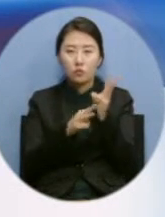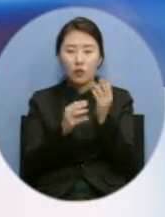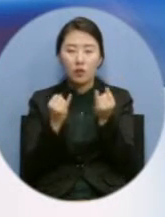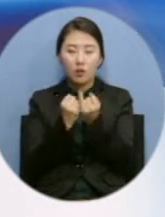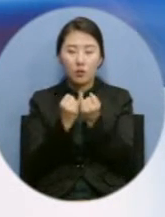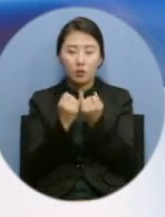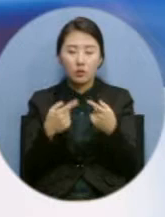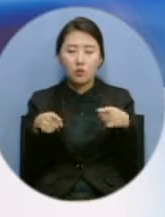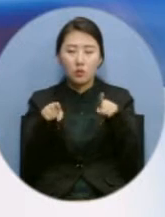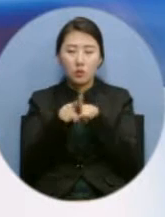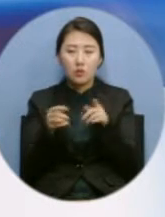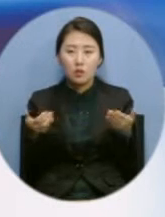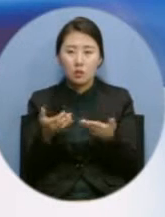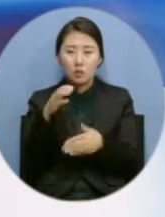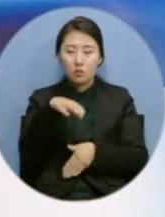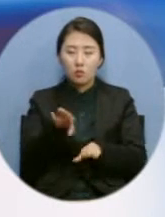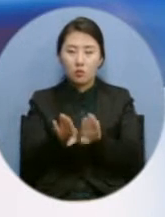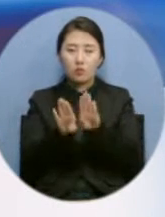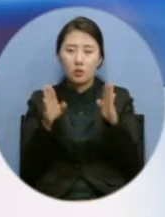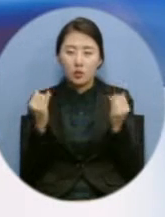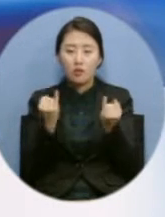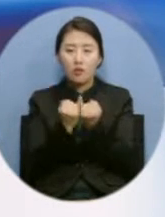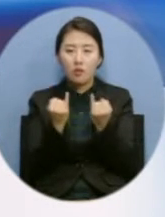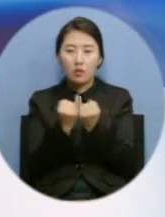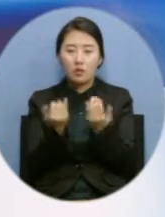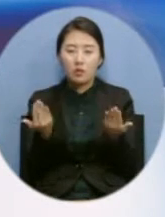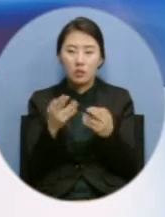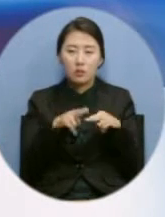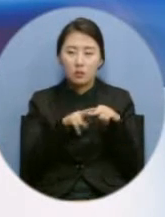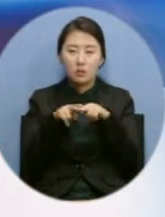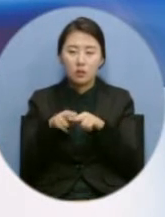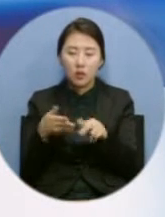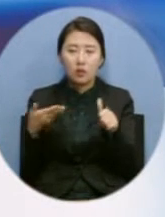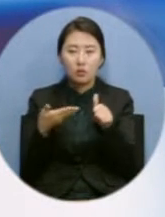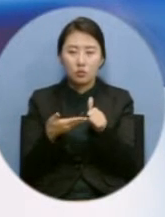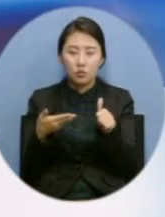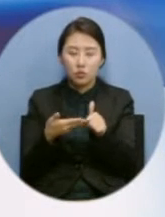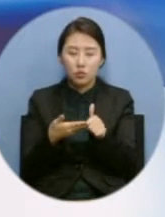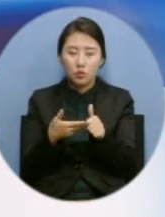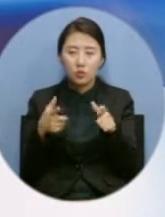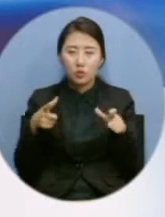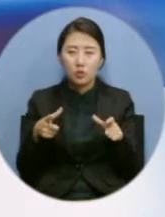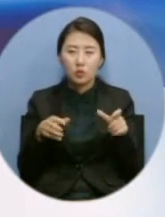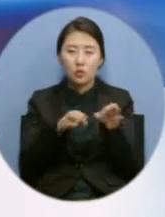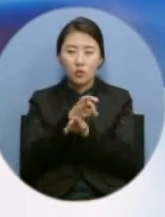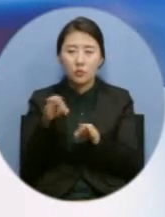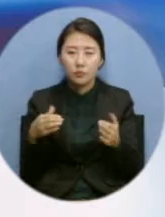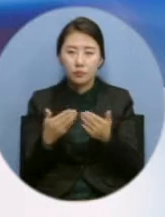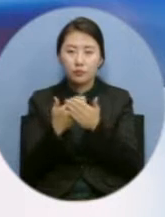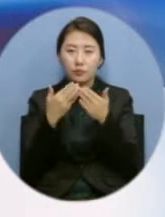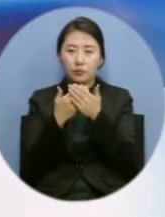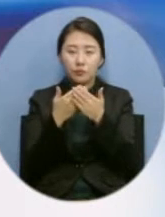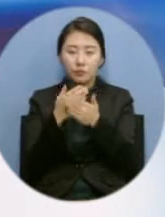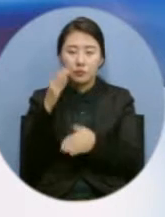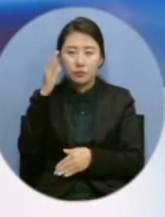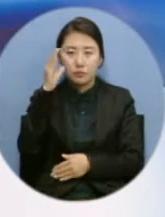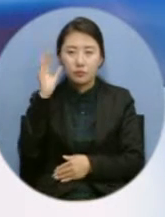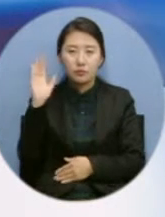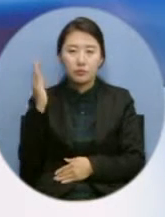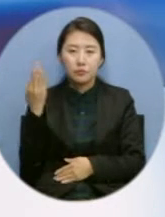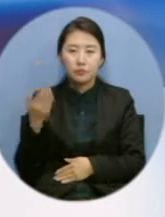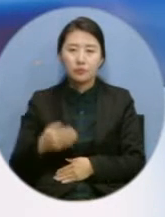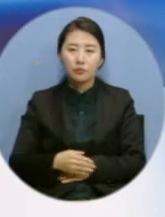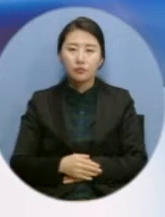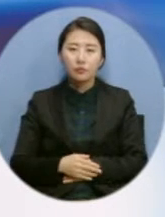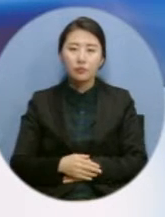여성 공동일터가 문을 열었습니다. 여성들에게 일자리를 제공하고 지역 경제까지 살리는 역할을 할 것으로 기대를 모으고